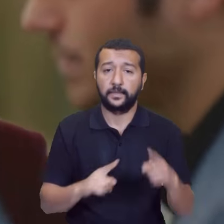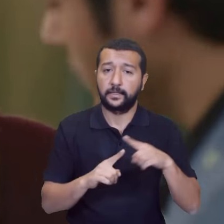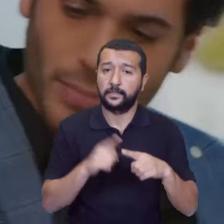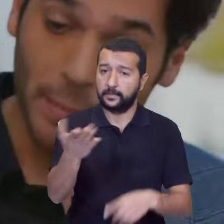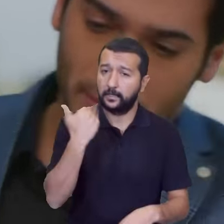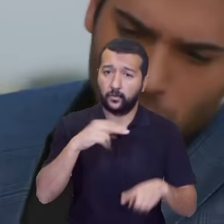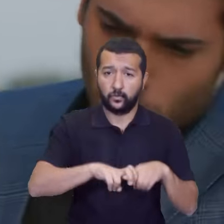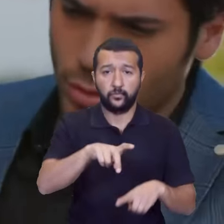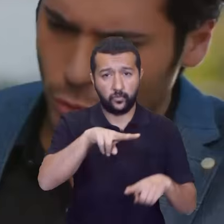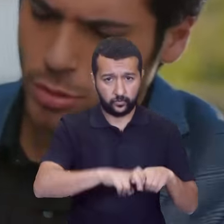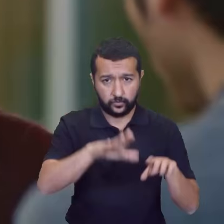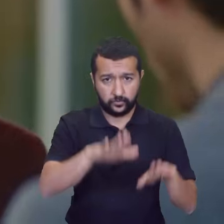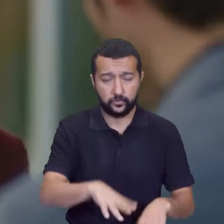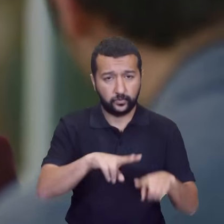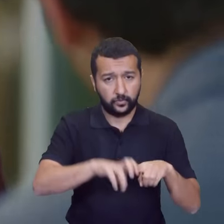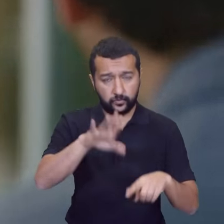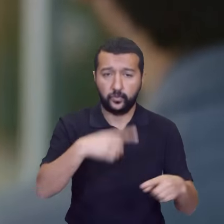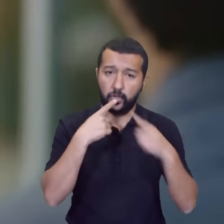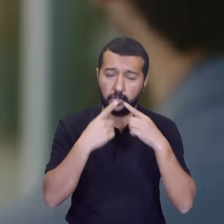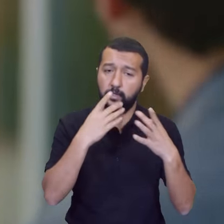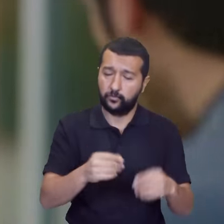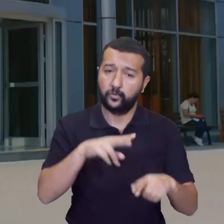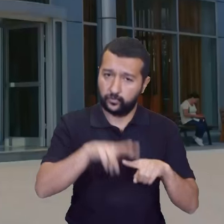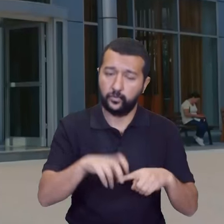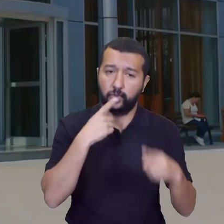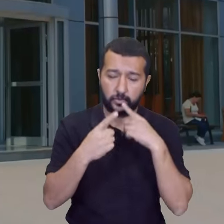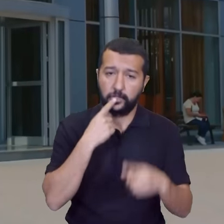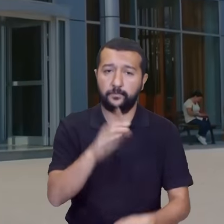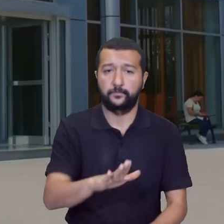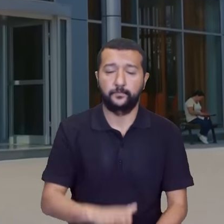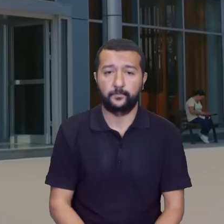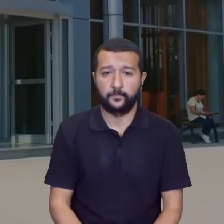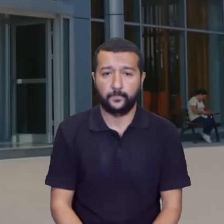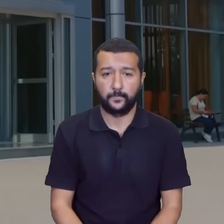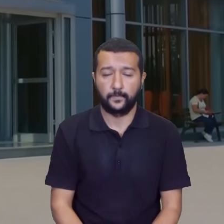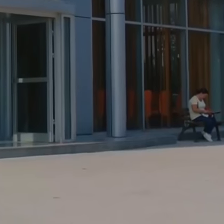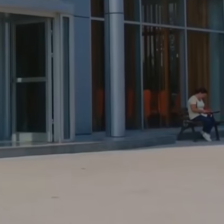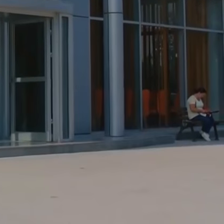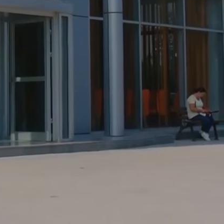Tarık gel oturalım şimdi. Tamam geç otur. Otur, otur konuşalım. Konuşalım.